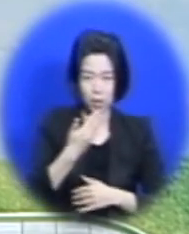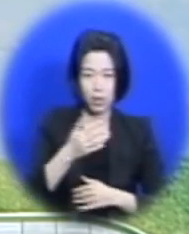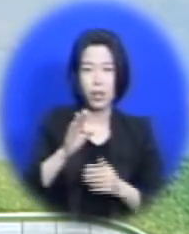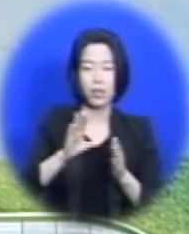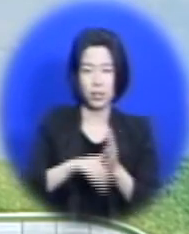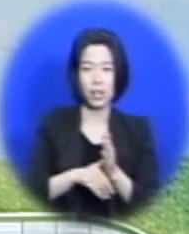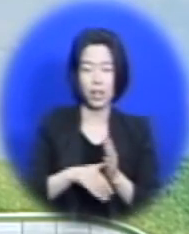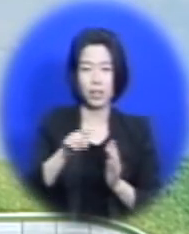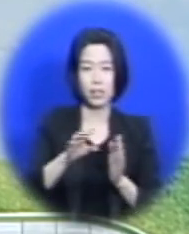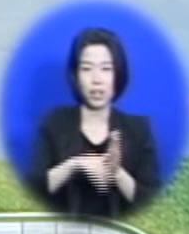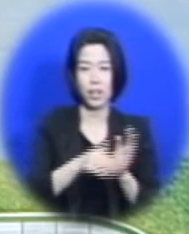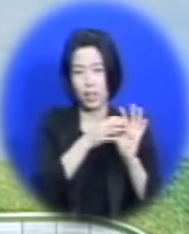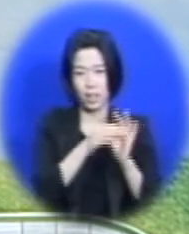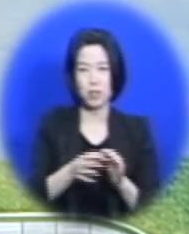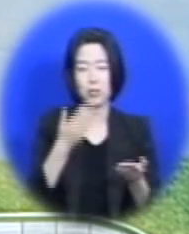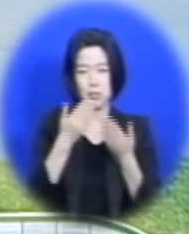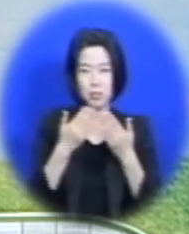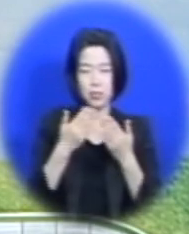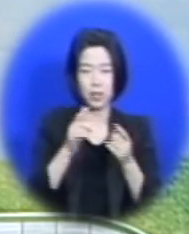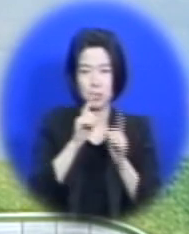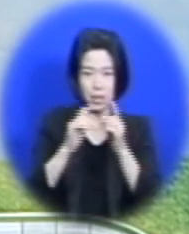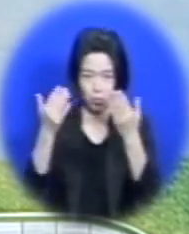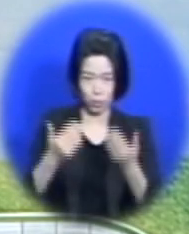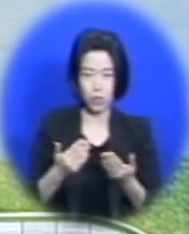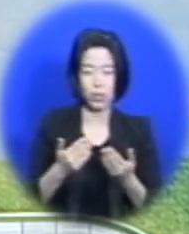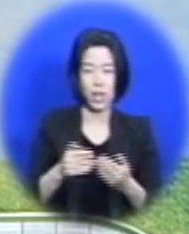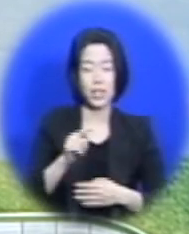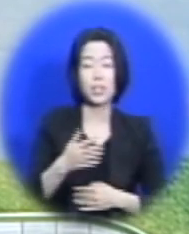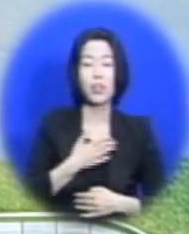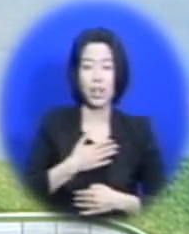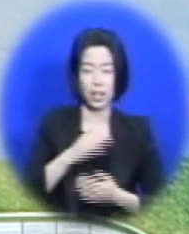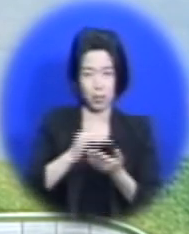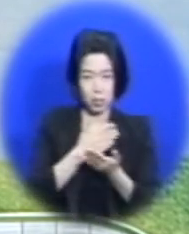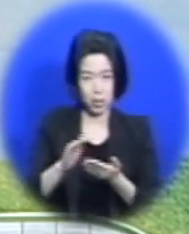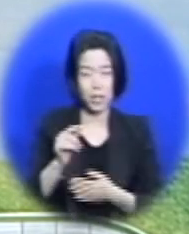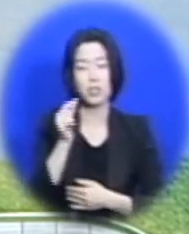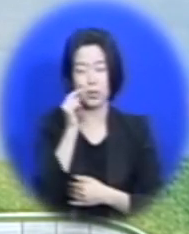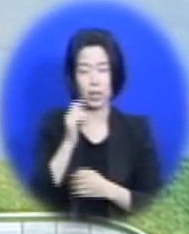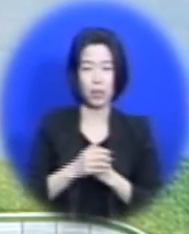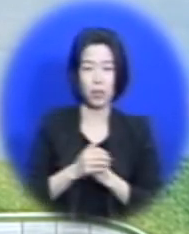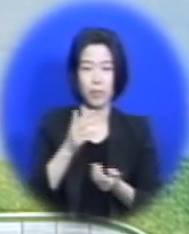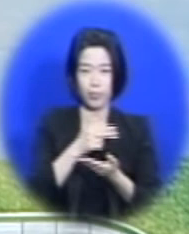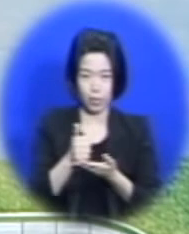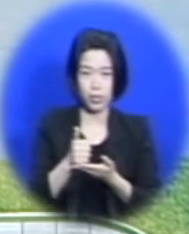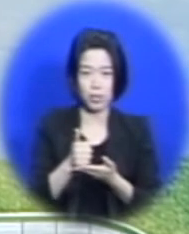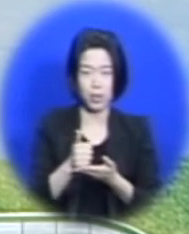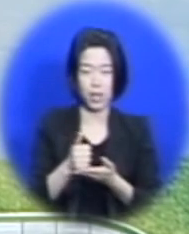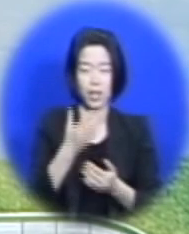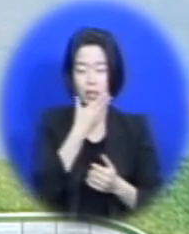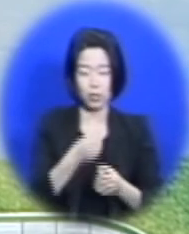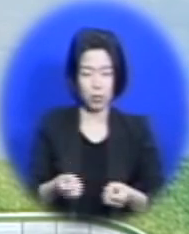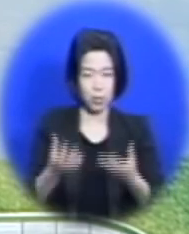때 그때 계속 말씀하셨던 것이었구나. 그걸 내가 분별하지 못했고 주님의 축복인